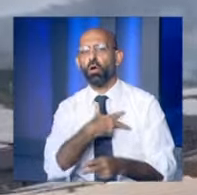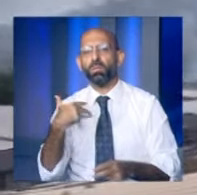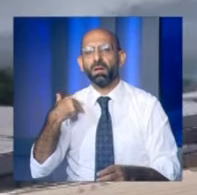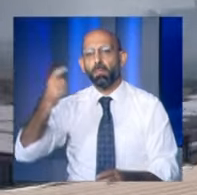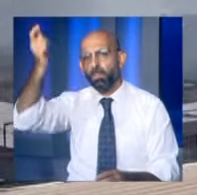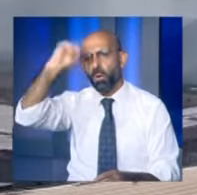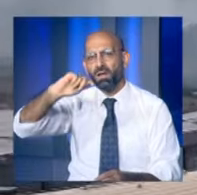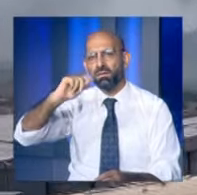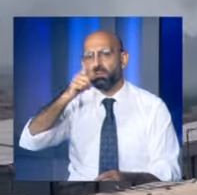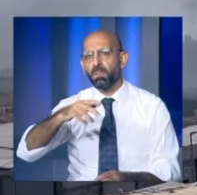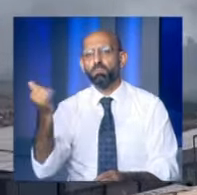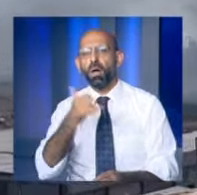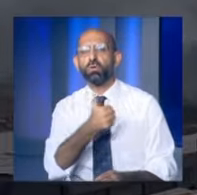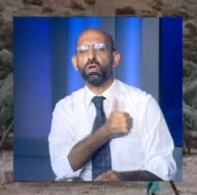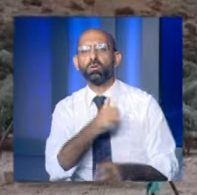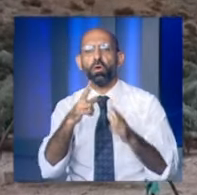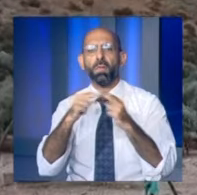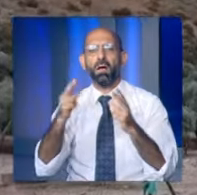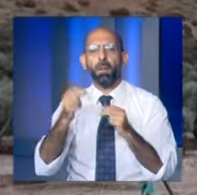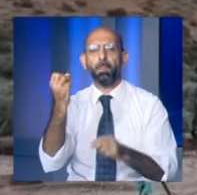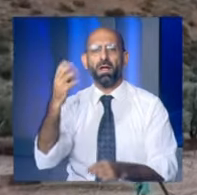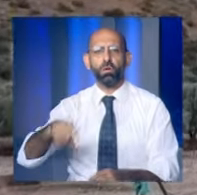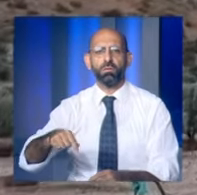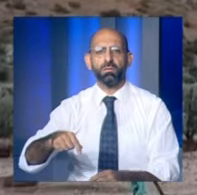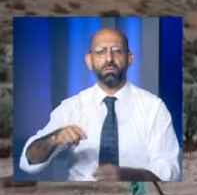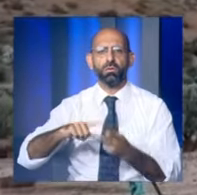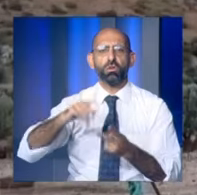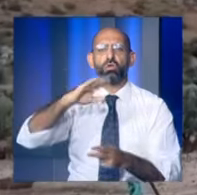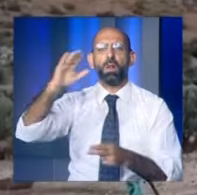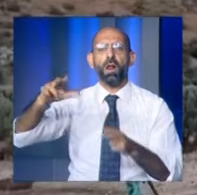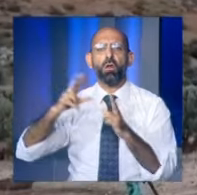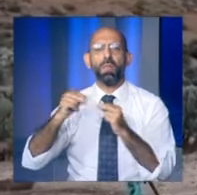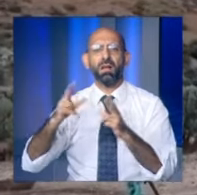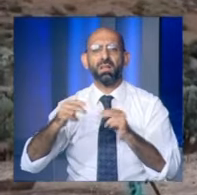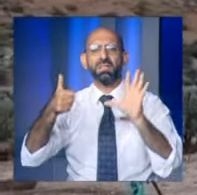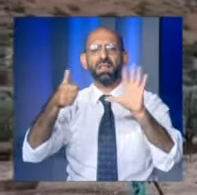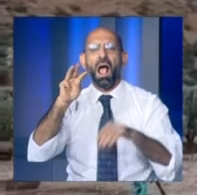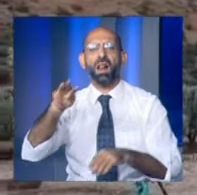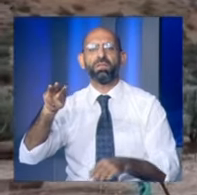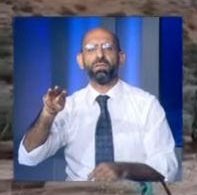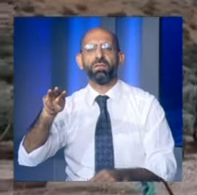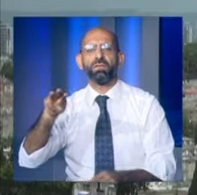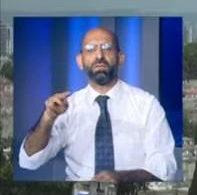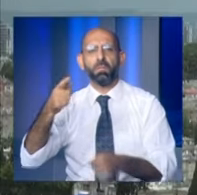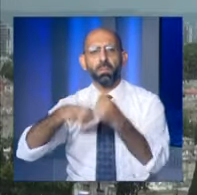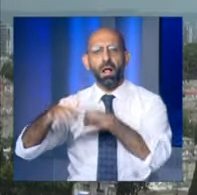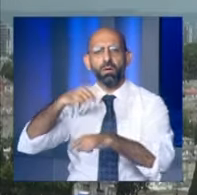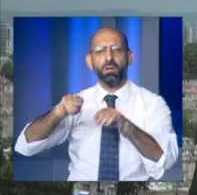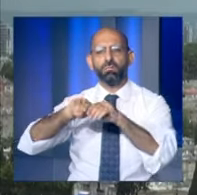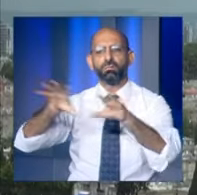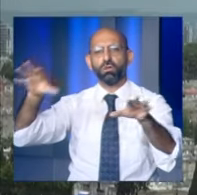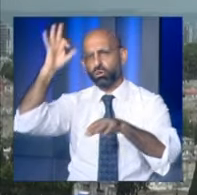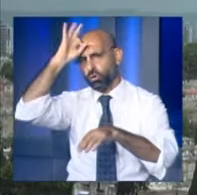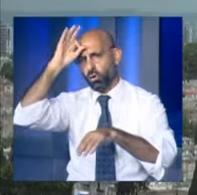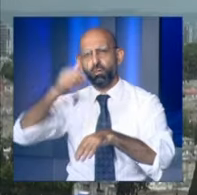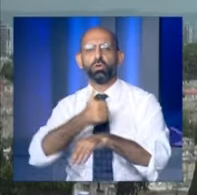الثاني: أن تطلب الحكومة من قوى الأمن الداخلي الحلول مكان الجيش اللبناني في بيروت ومناطق في جبل لبنان